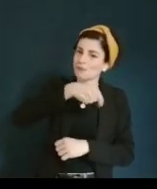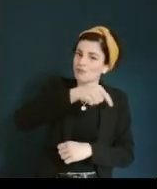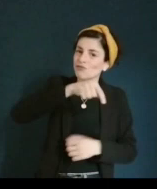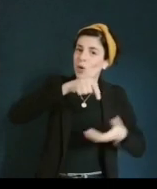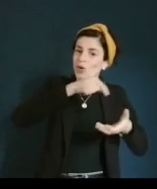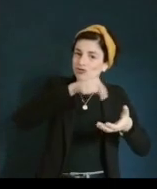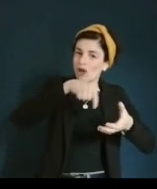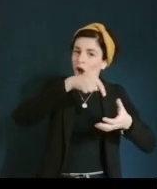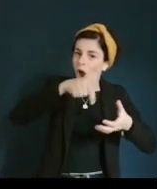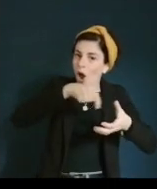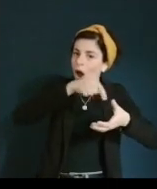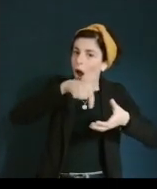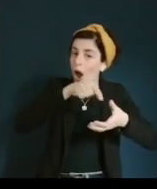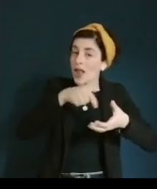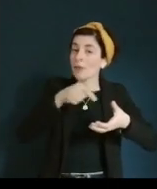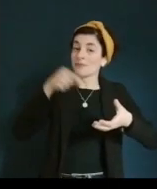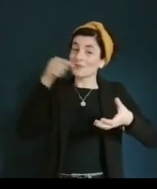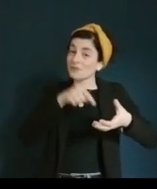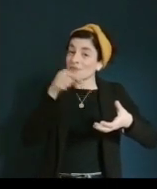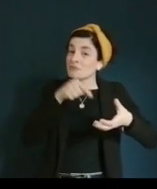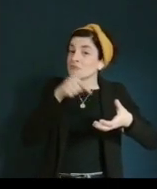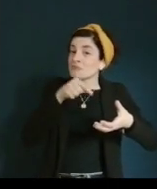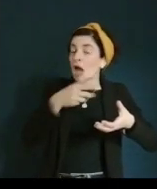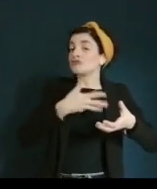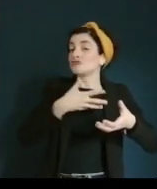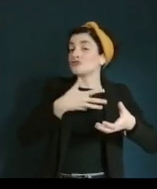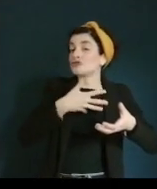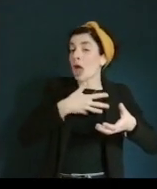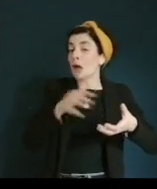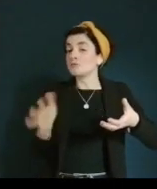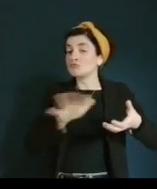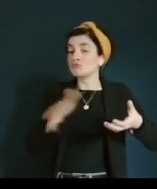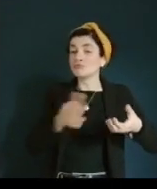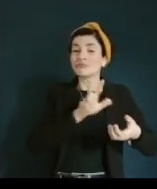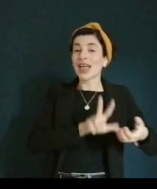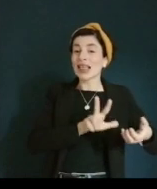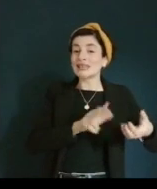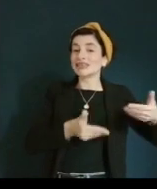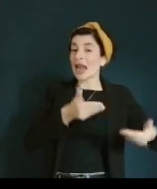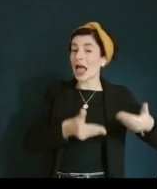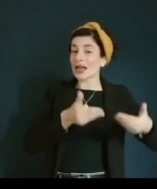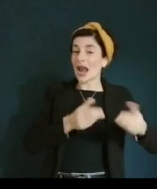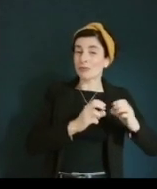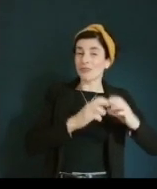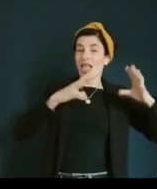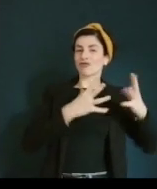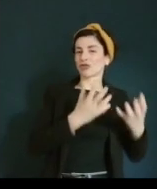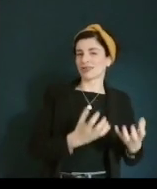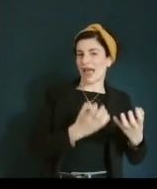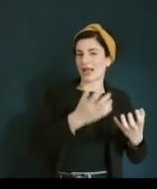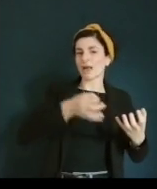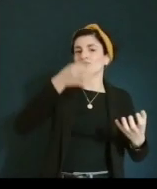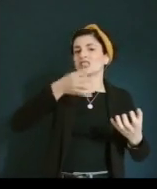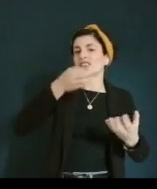il mio lievito. Tenete conto che io qua non ho messo più di 3 grammi di lievito di birra secco,